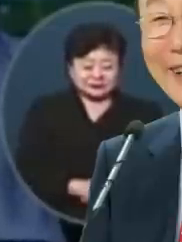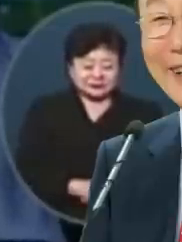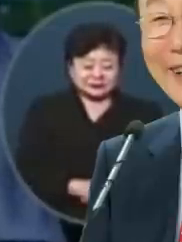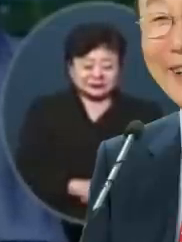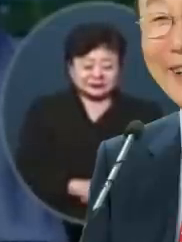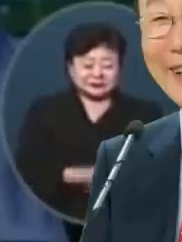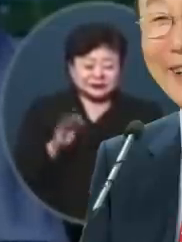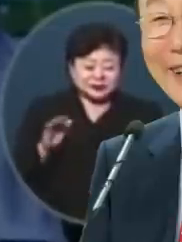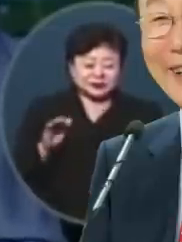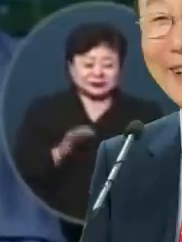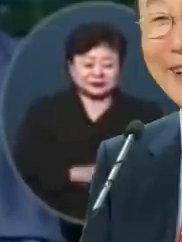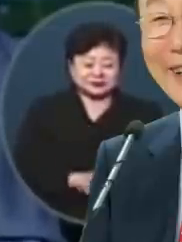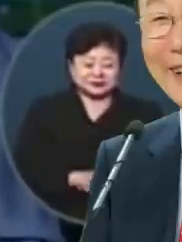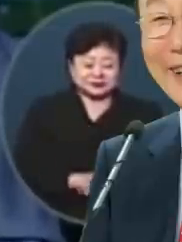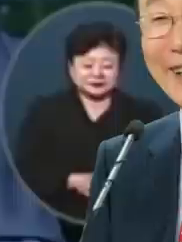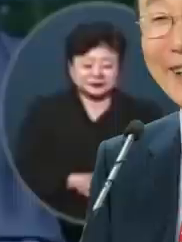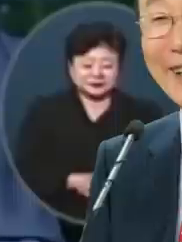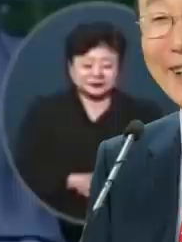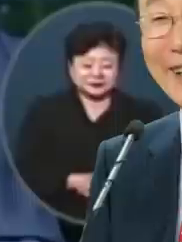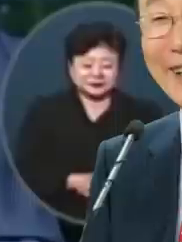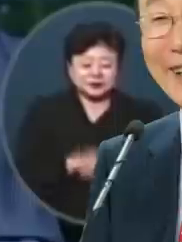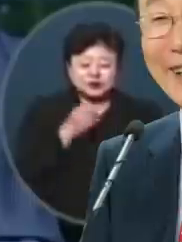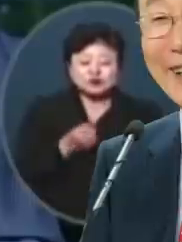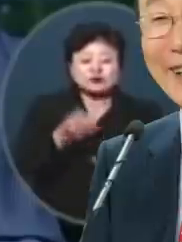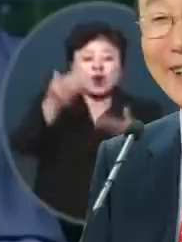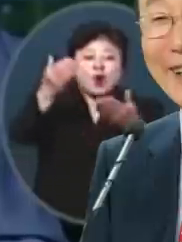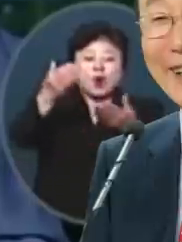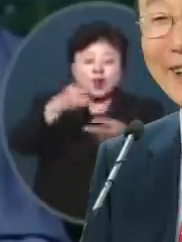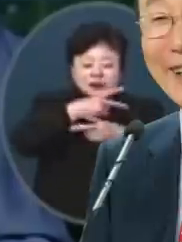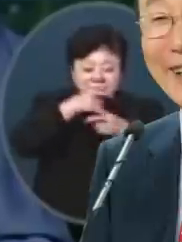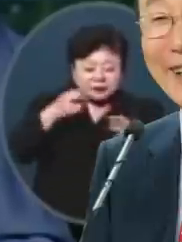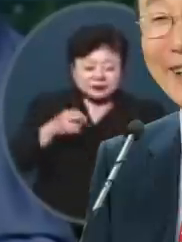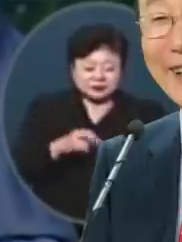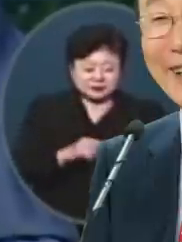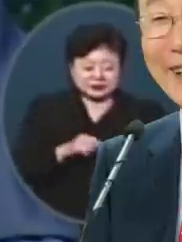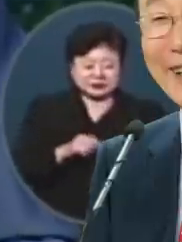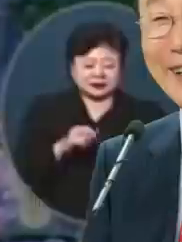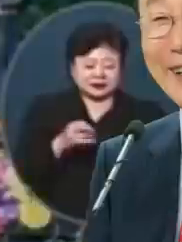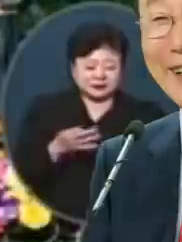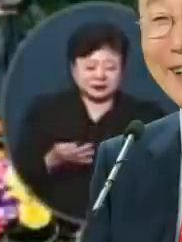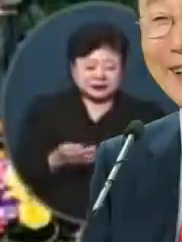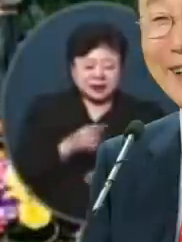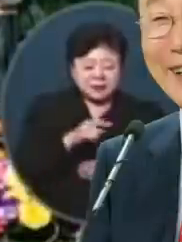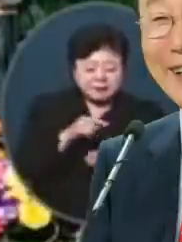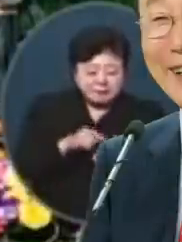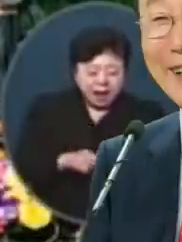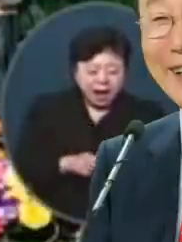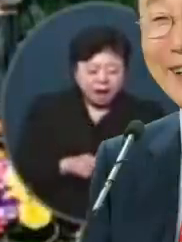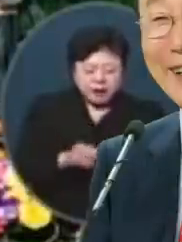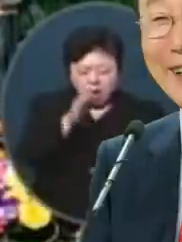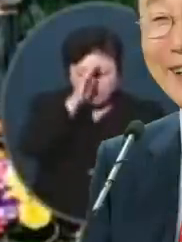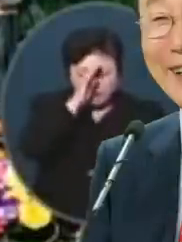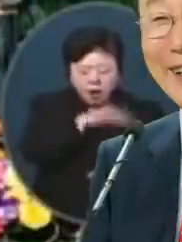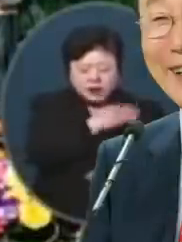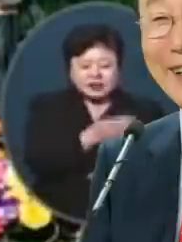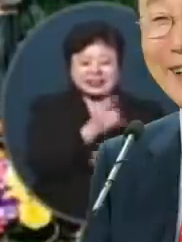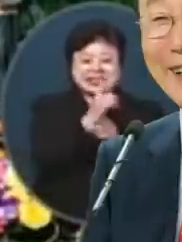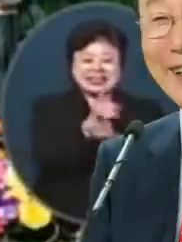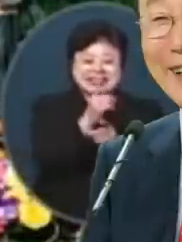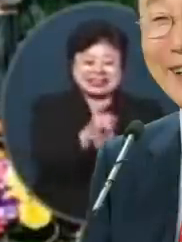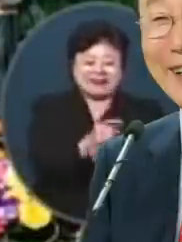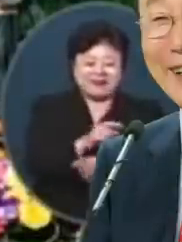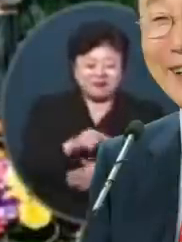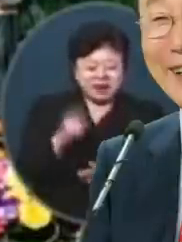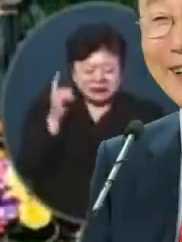웃고 지내는 것이 큰 축복인 것입니다. 잠언서 18장 14절에 사람의 심령은 그의 병을 능히 이기거니와